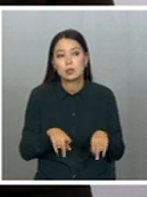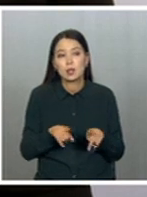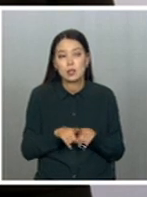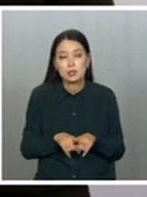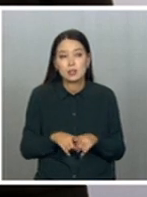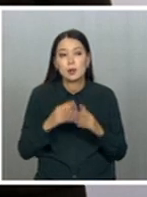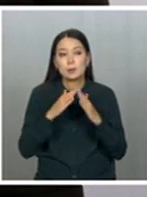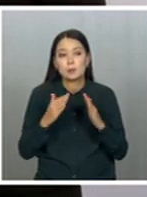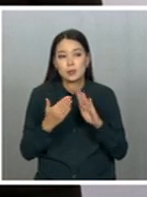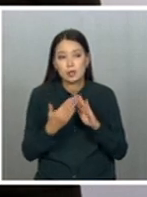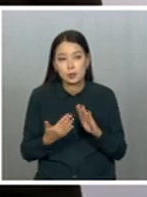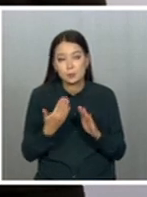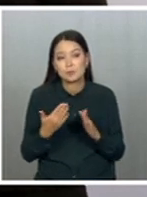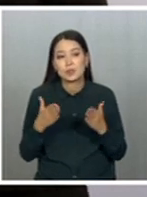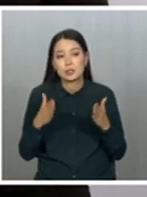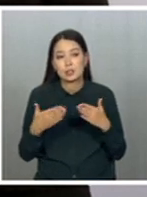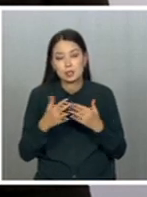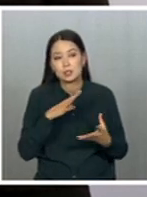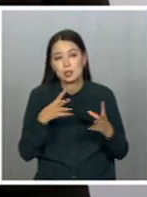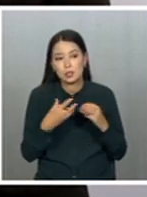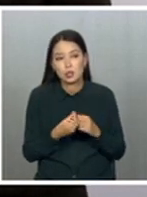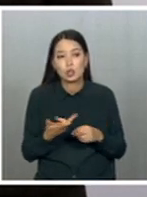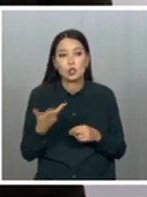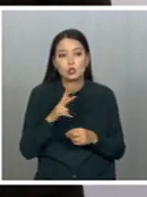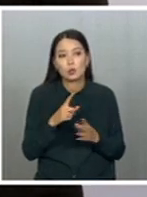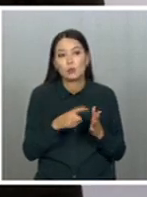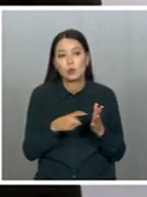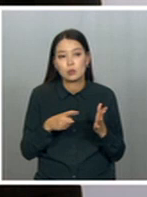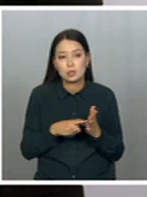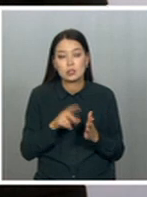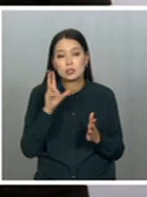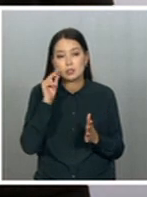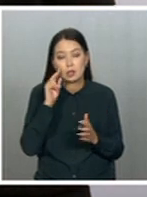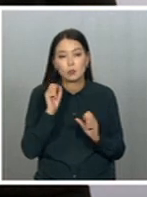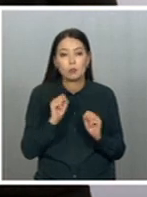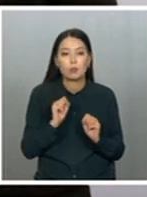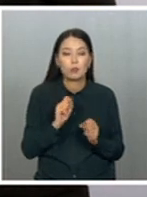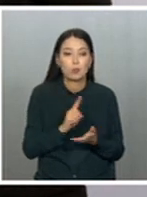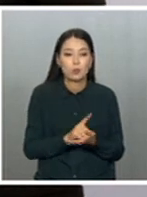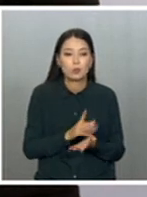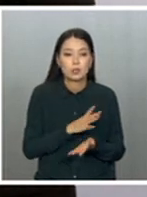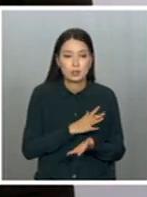қиық пирамиданың қырларының саны 3-ке бөлінетін сан болуы керек.